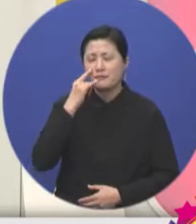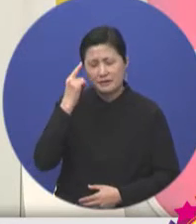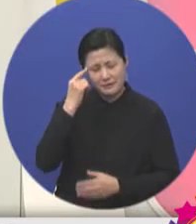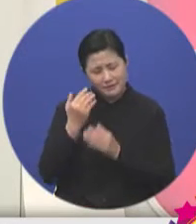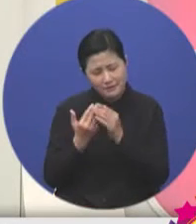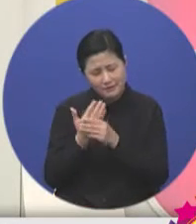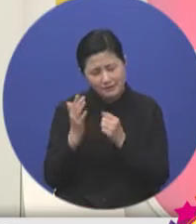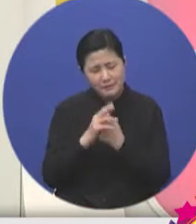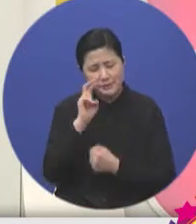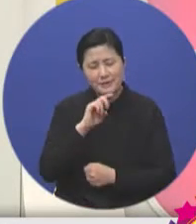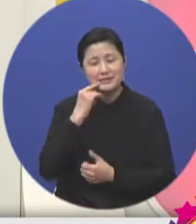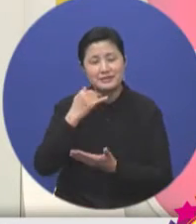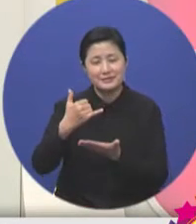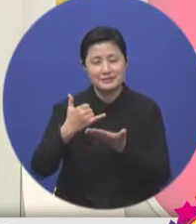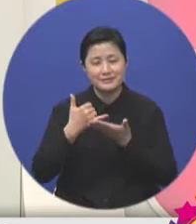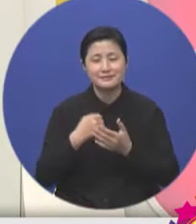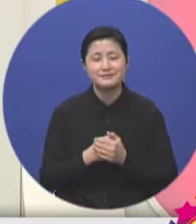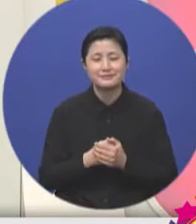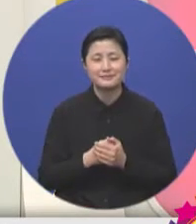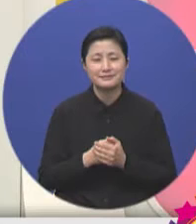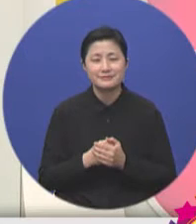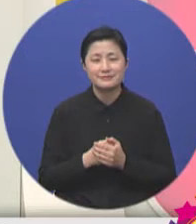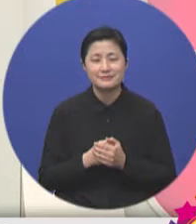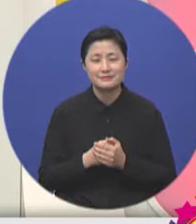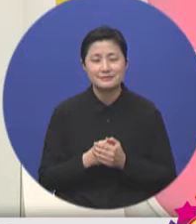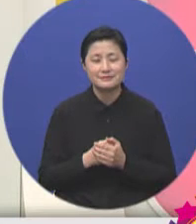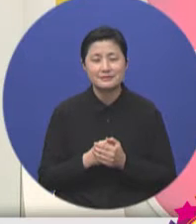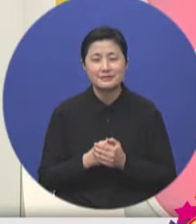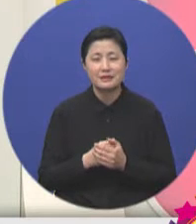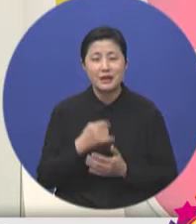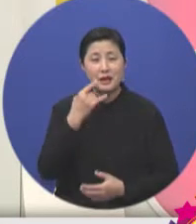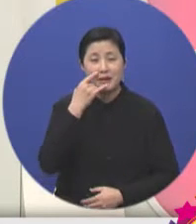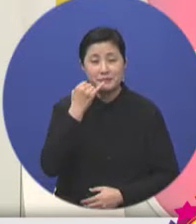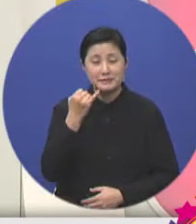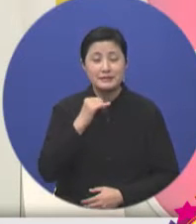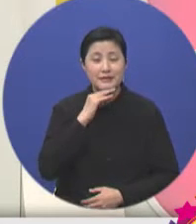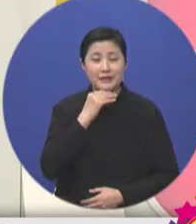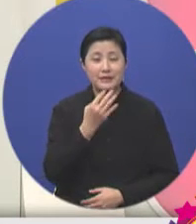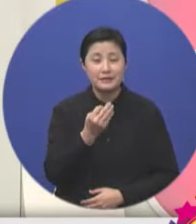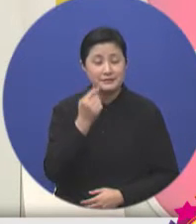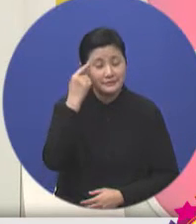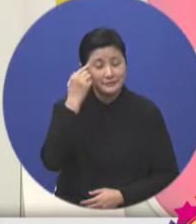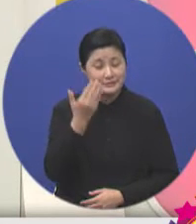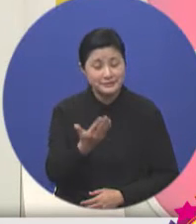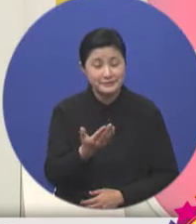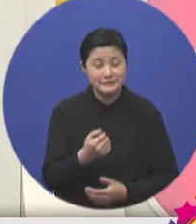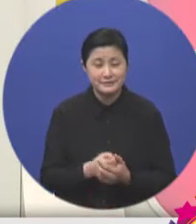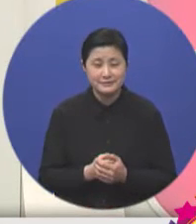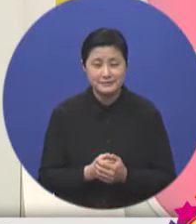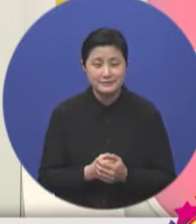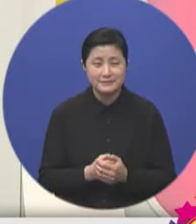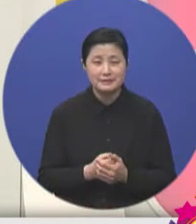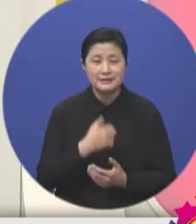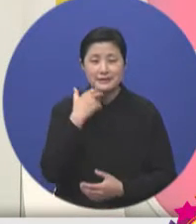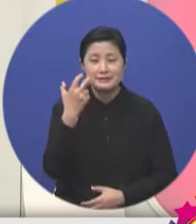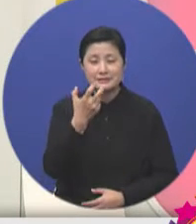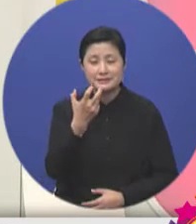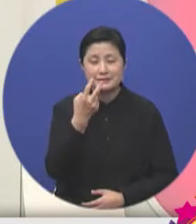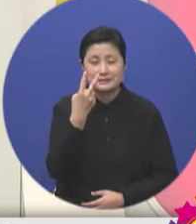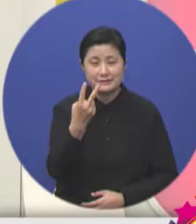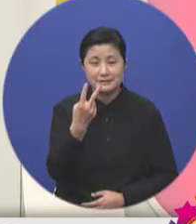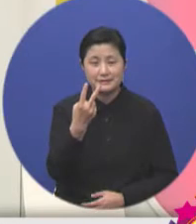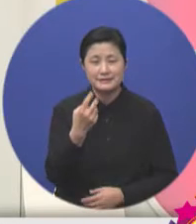생각나서 부르려고요. 그래요. 네. 우리 저 어머님은 나이가 어떻게 되세요? 7학년